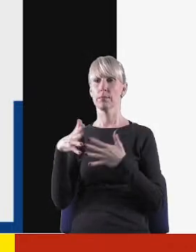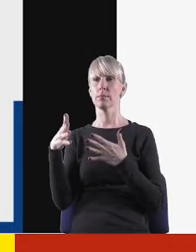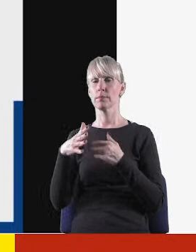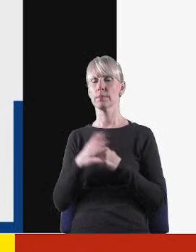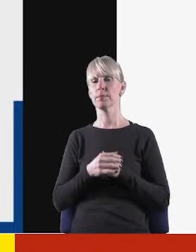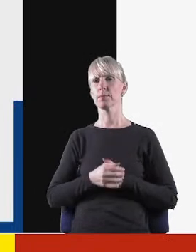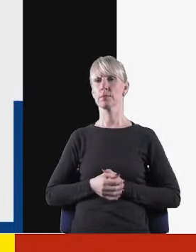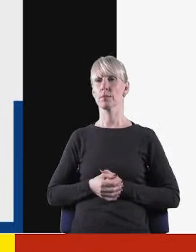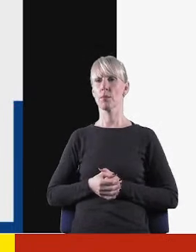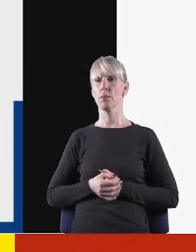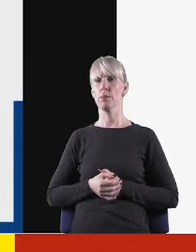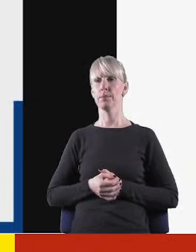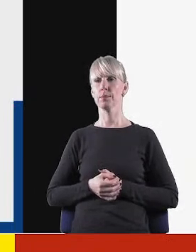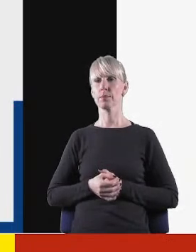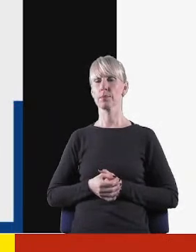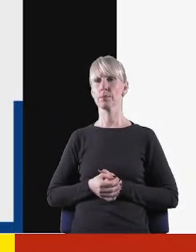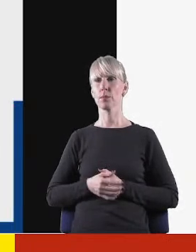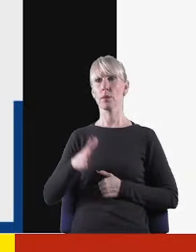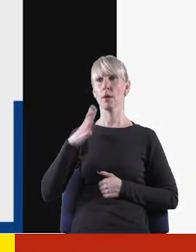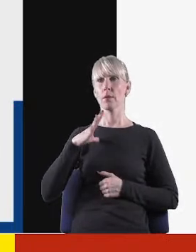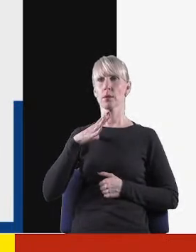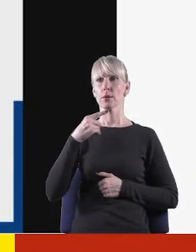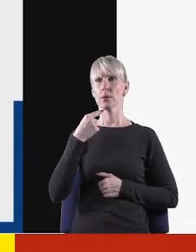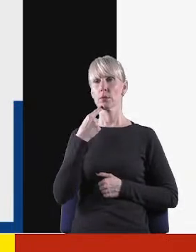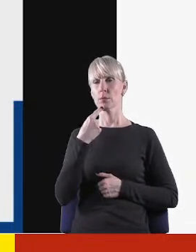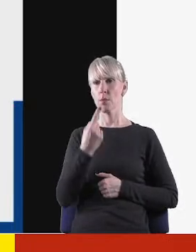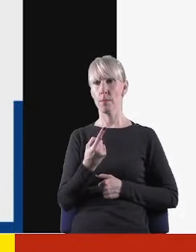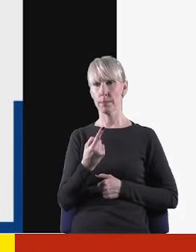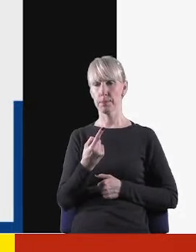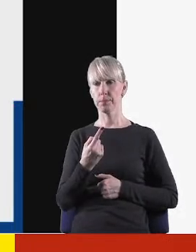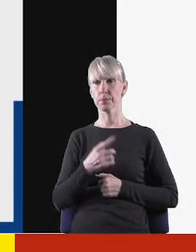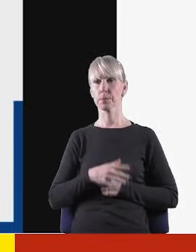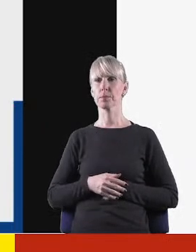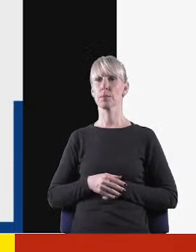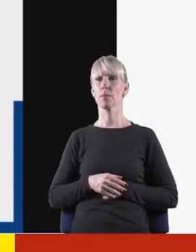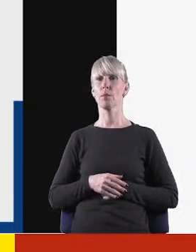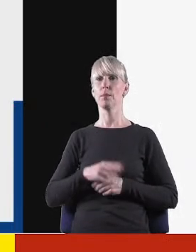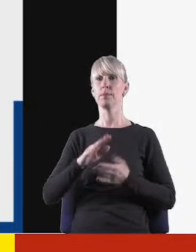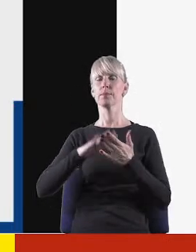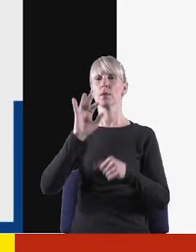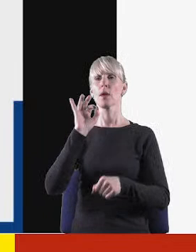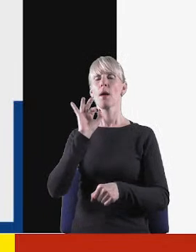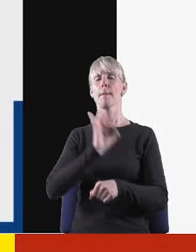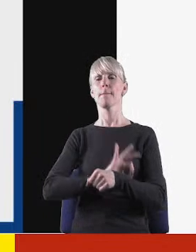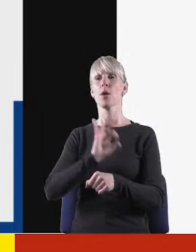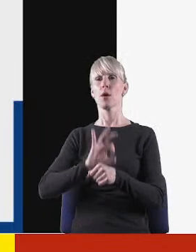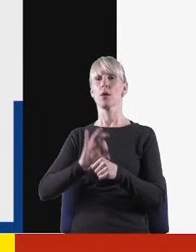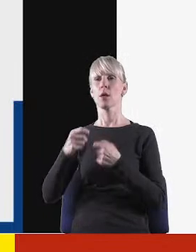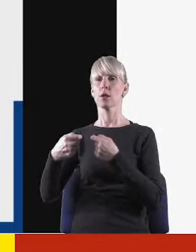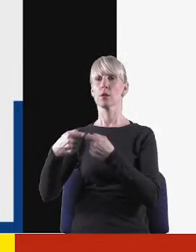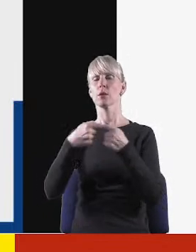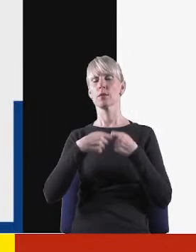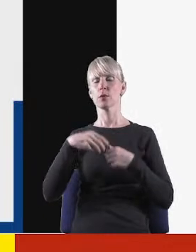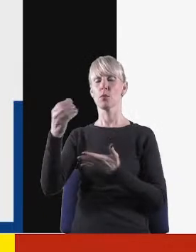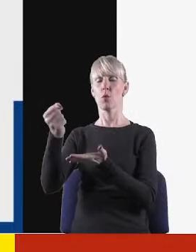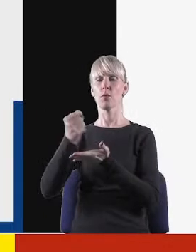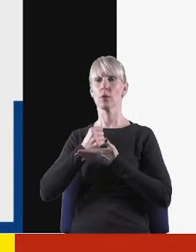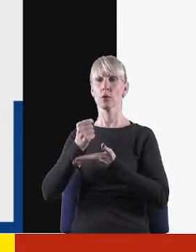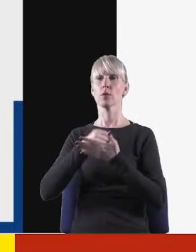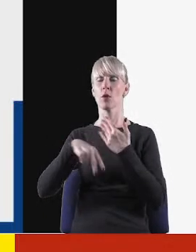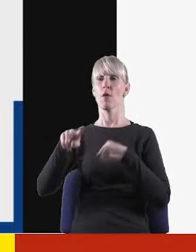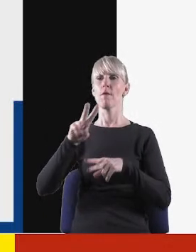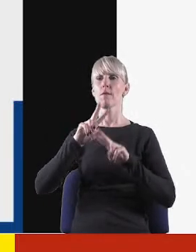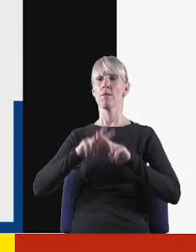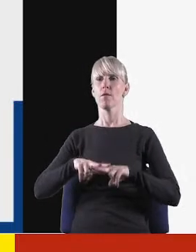79,2%. Warto też zwrócić uwagę, poproszę o kolejną planszę, na projekty współfinansowane z funduszy Unii Europejskiej i środków